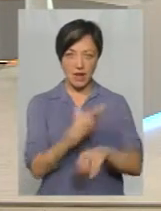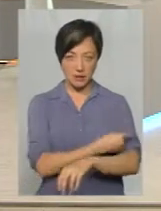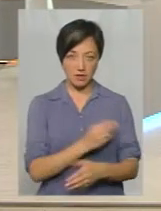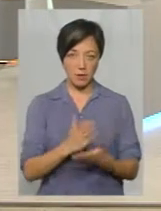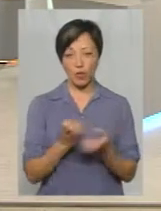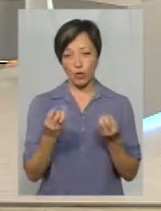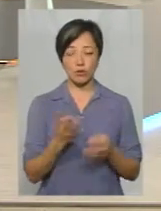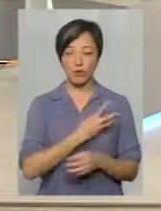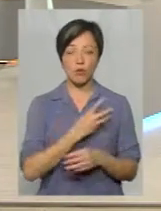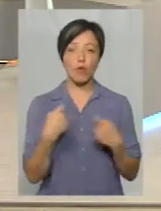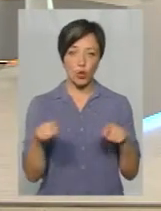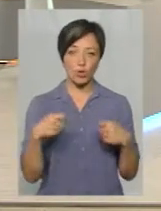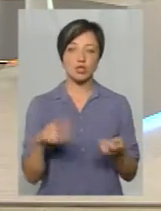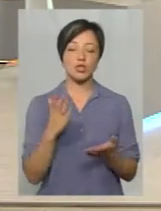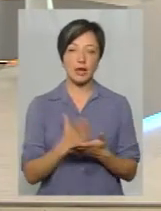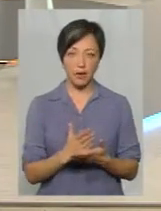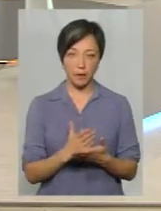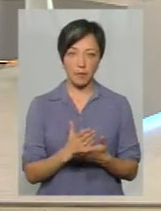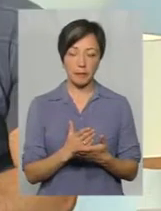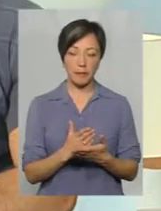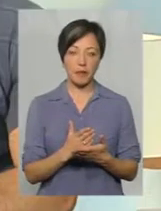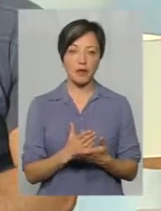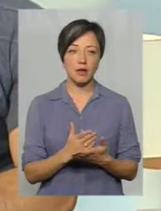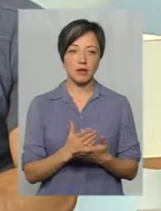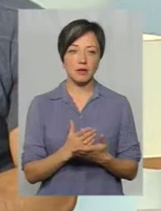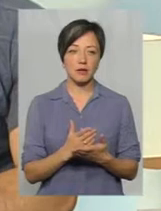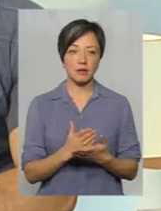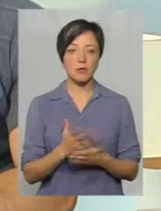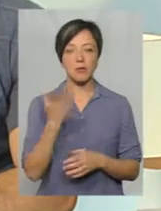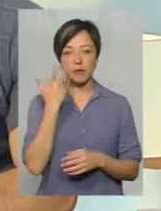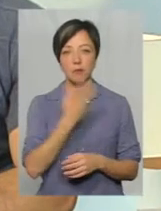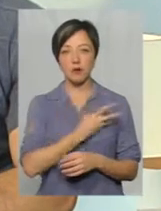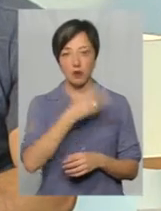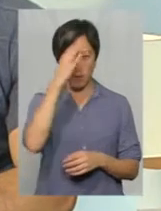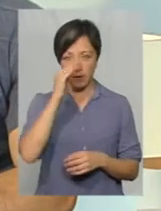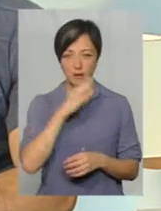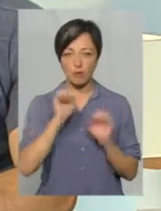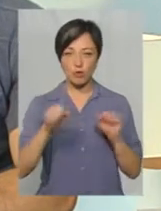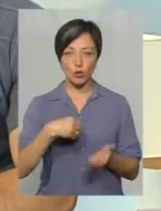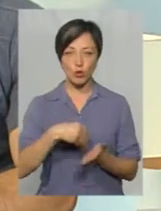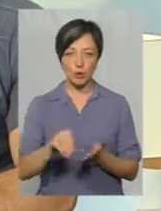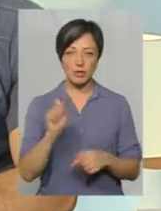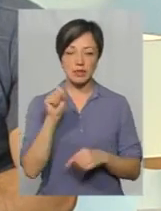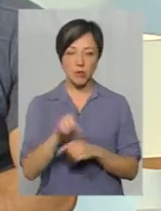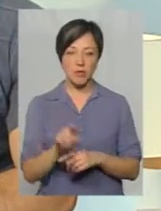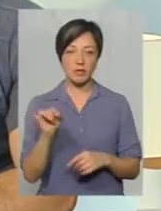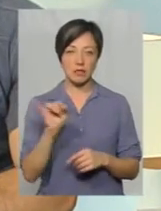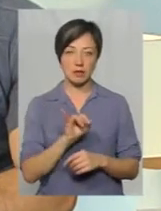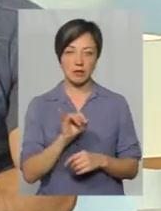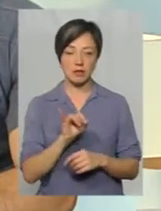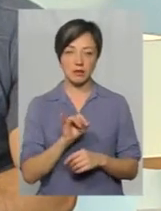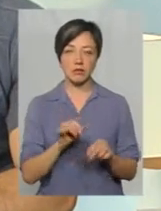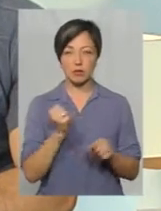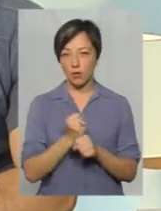немає бажання. Продажі є. Продажі є. При наявності, при бажанні батьків можна її купити, замовити,